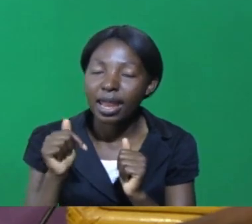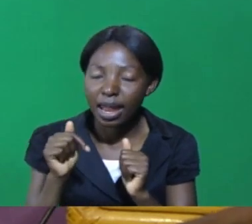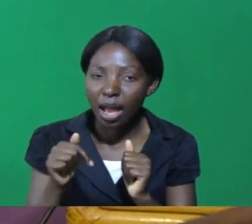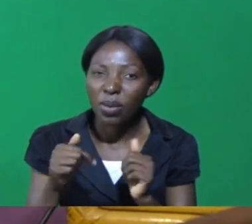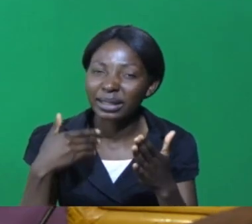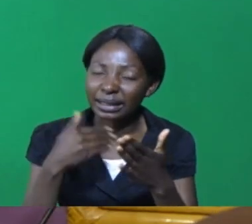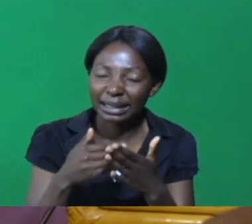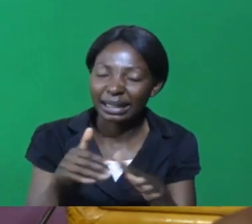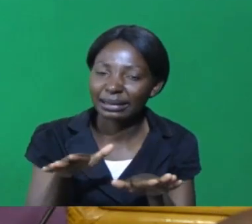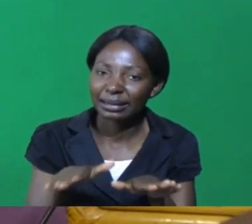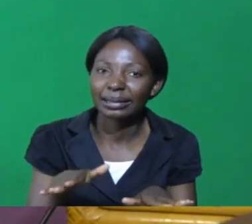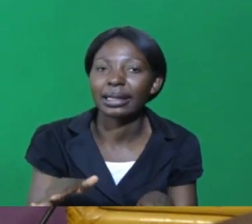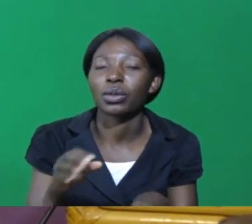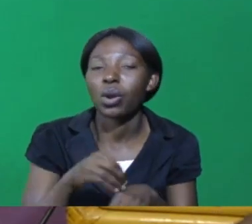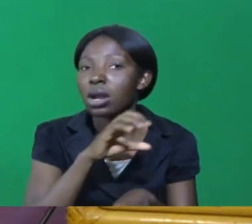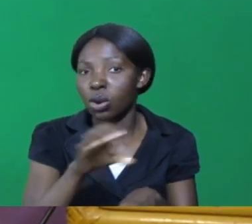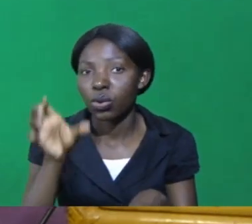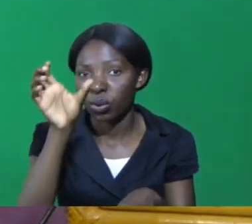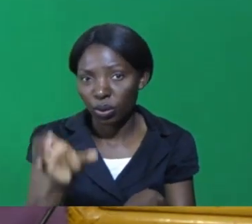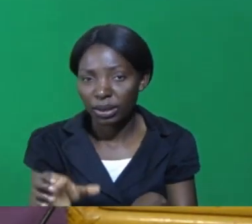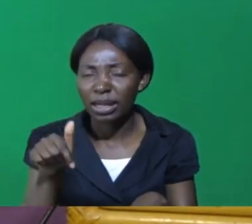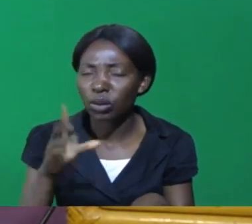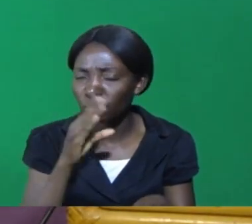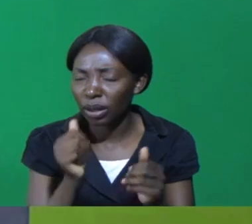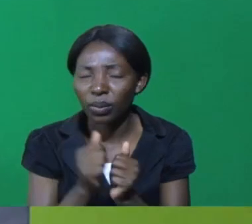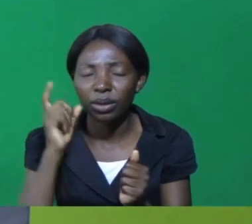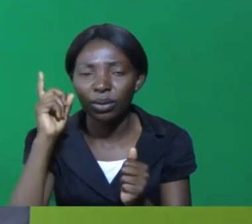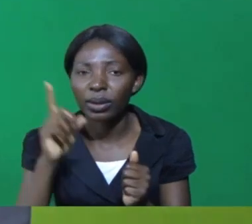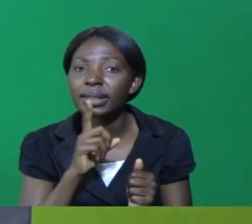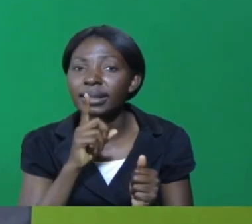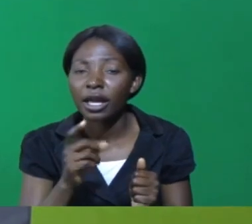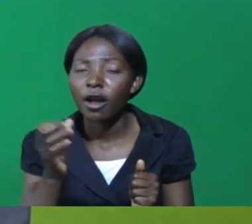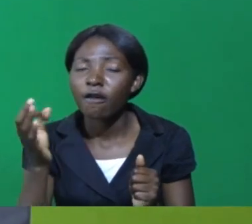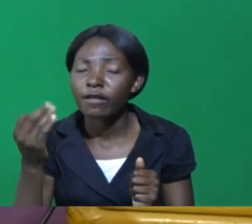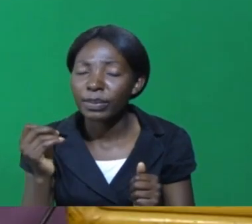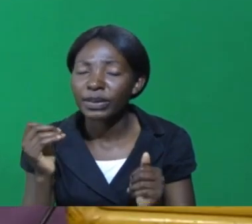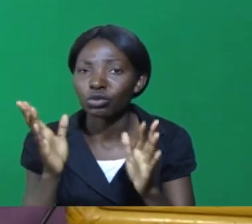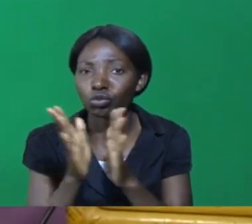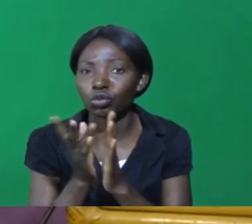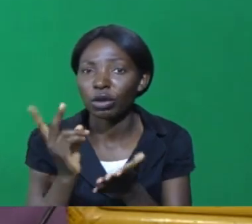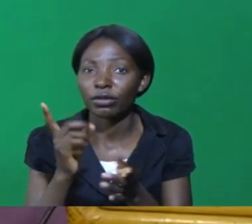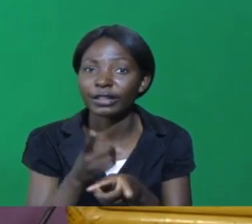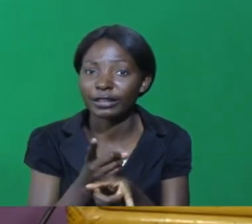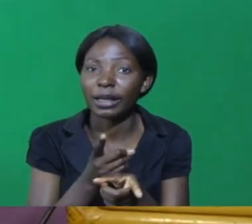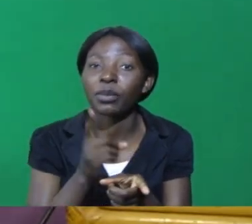atarisana nekuenda kunofa. Saka ari kutaura nababa achiti, babaka, pavadzidzi